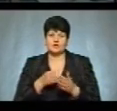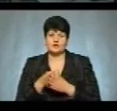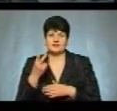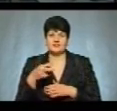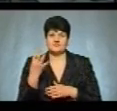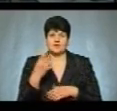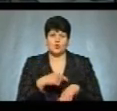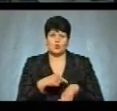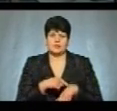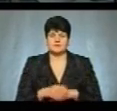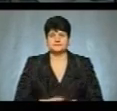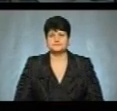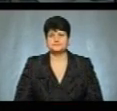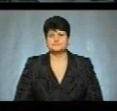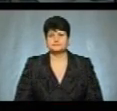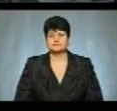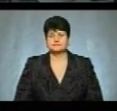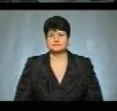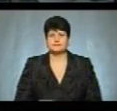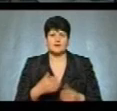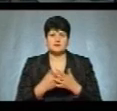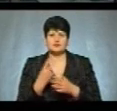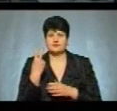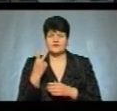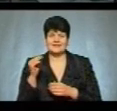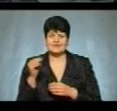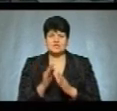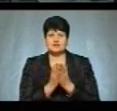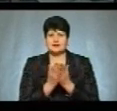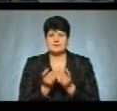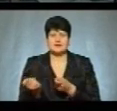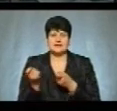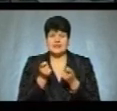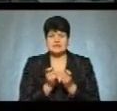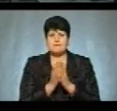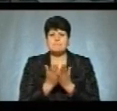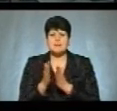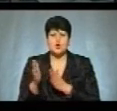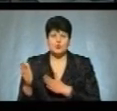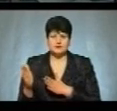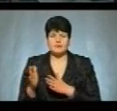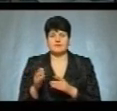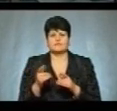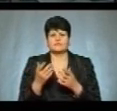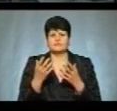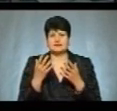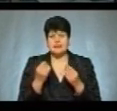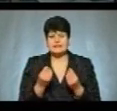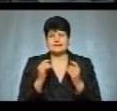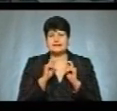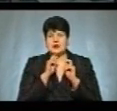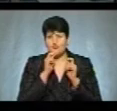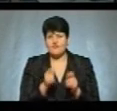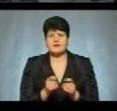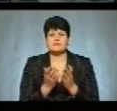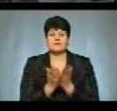години. Майже 2000 книг принесли тернополяни до бібліотек міста під час акції «День дарування книги», яка